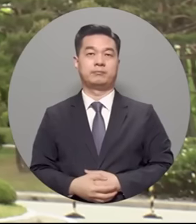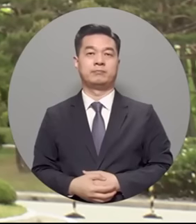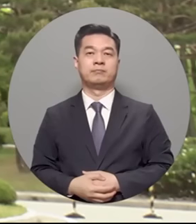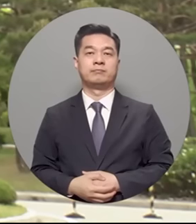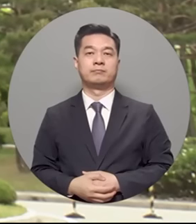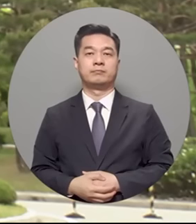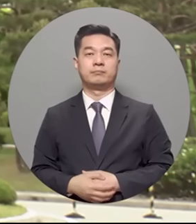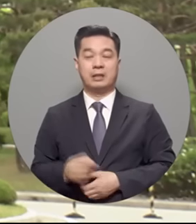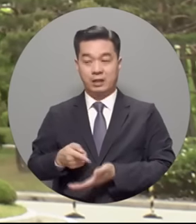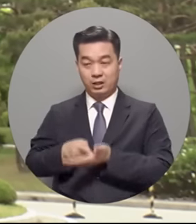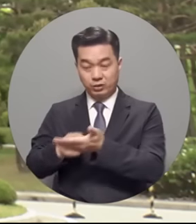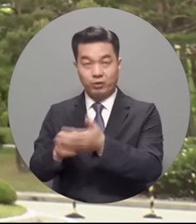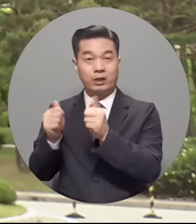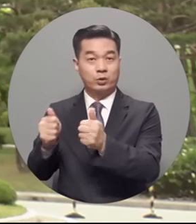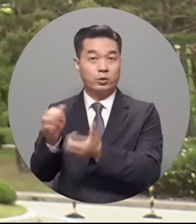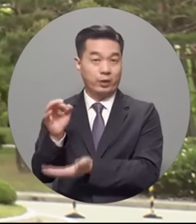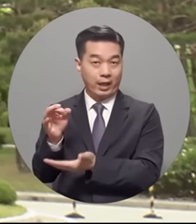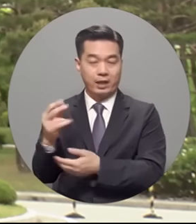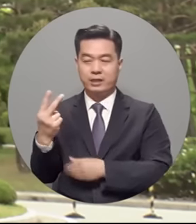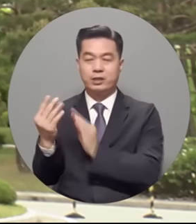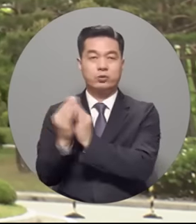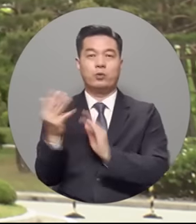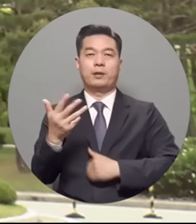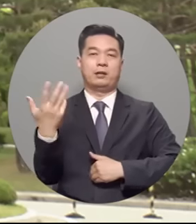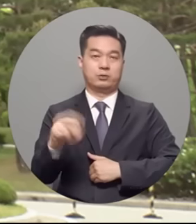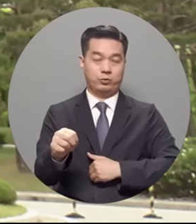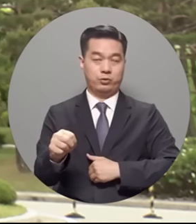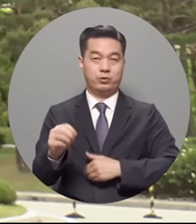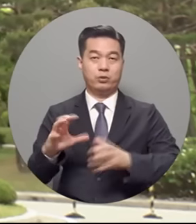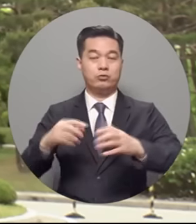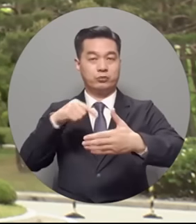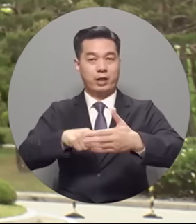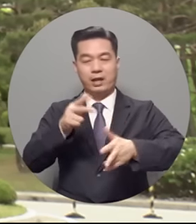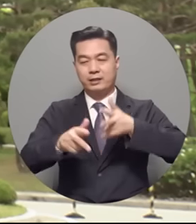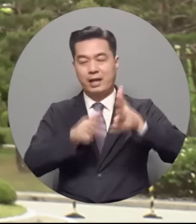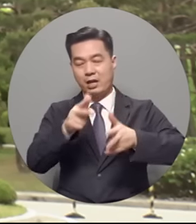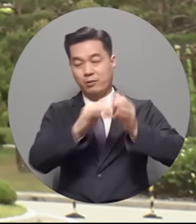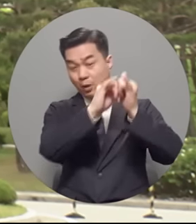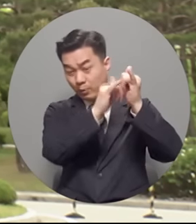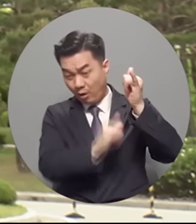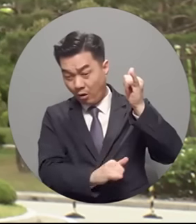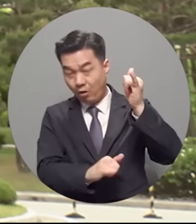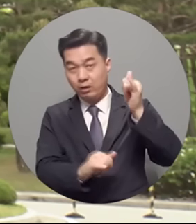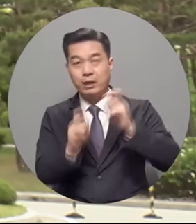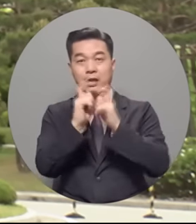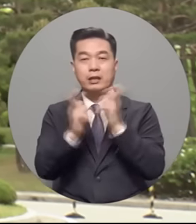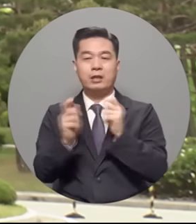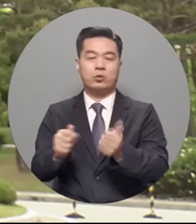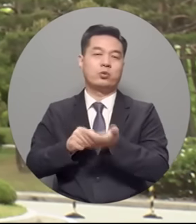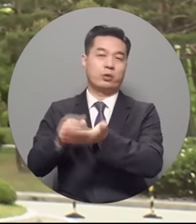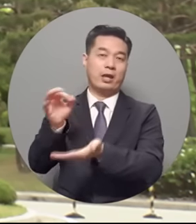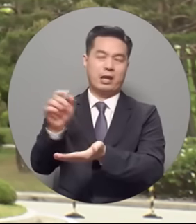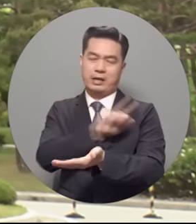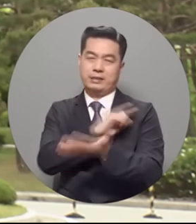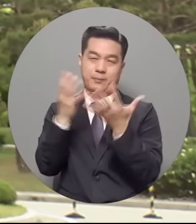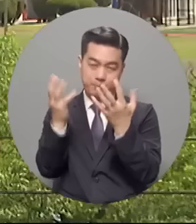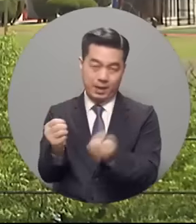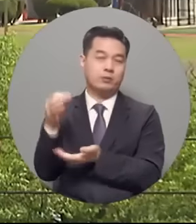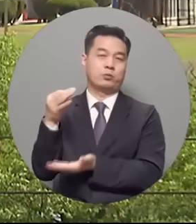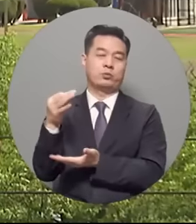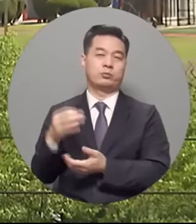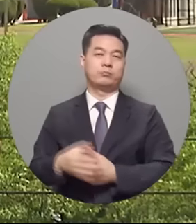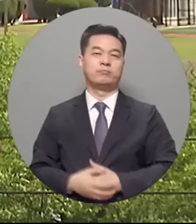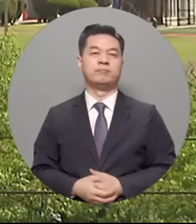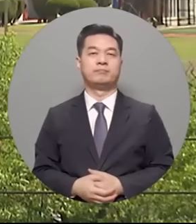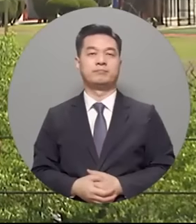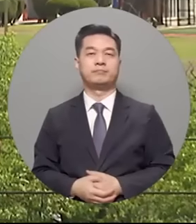측이 청구한 소송액 2조 8천억 원은 국내 사법 역사상 개인 소송으로는 가장 큰 규모로 추정됩니다.